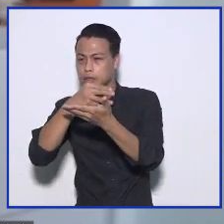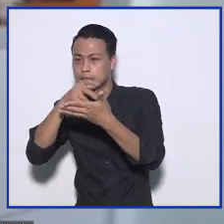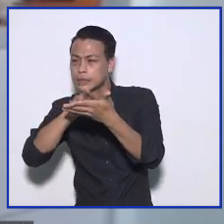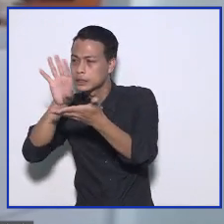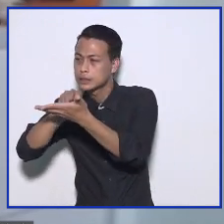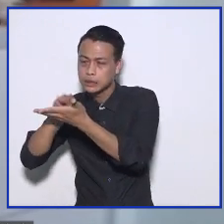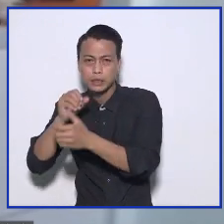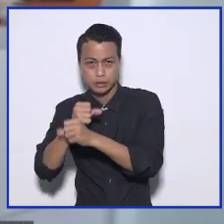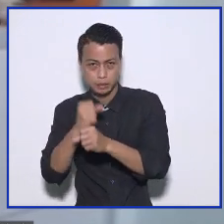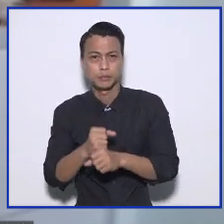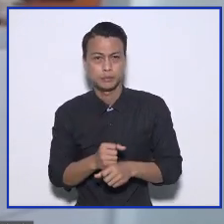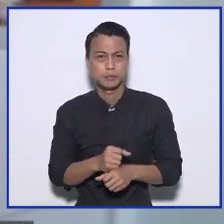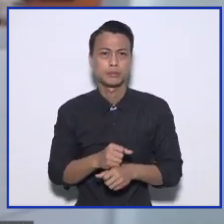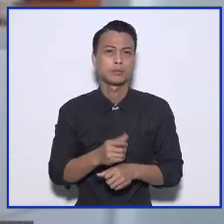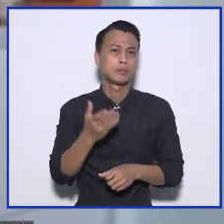ILO တွေ EU